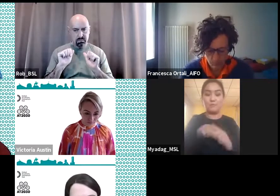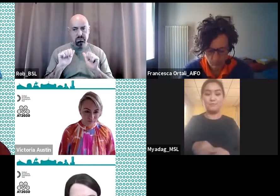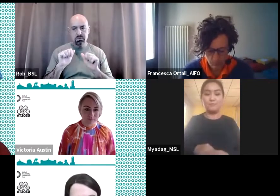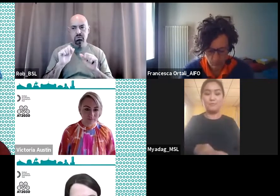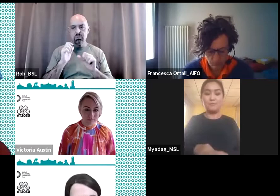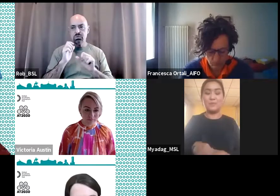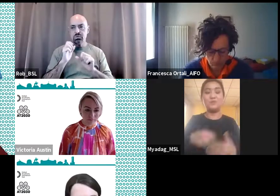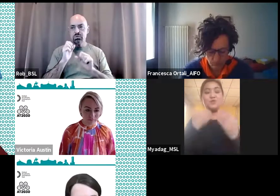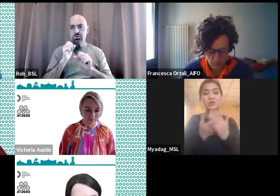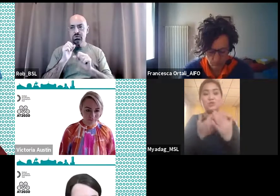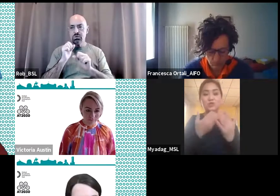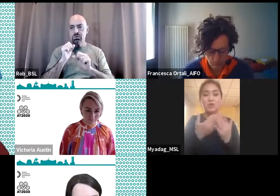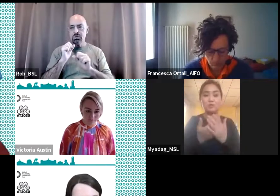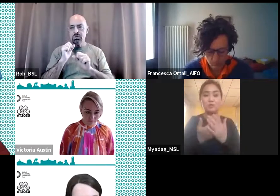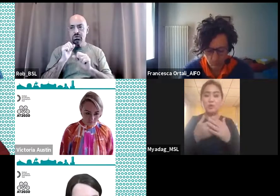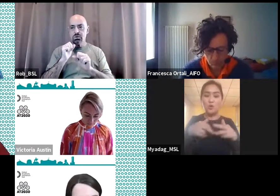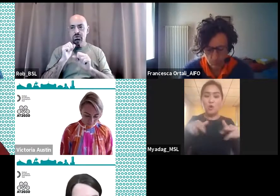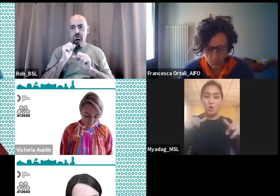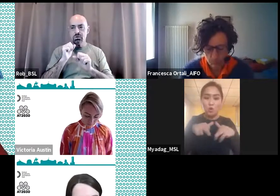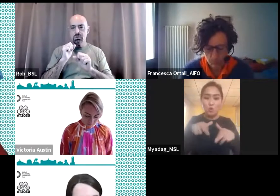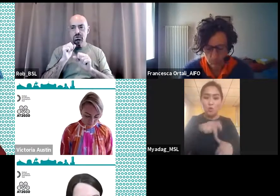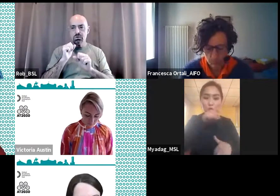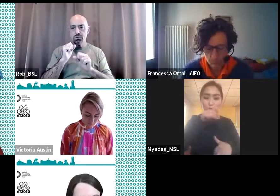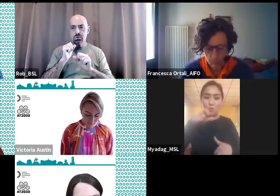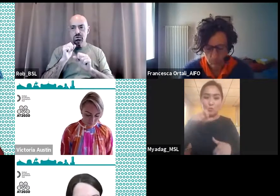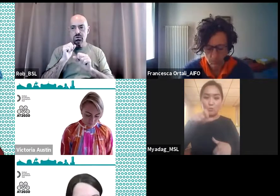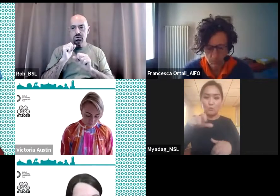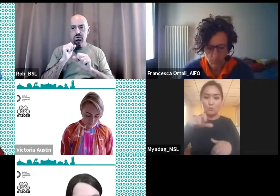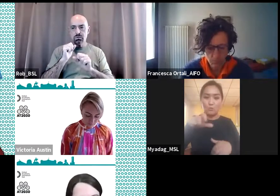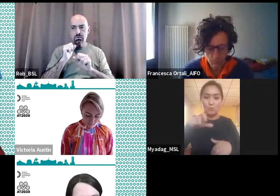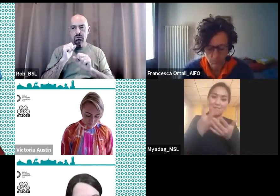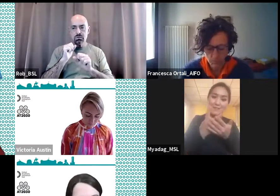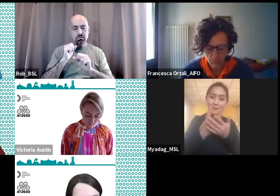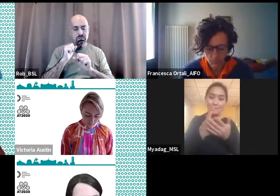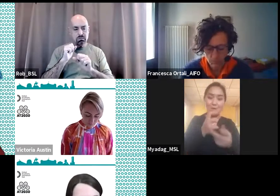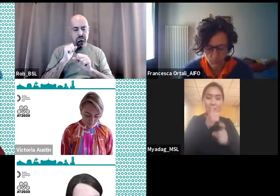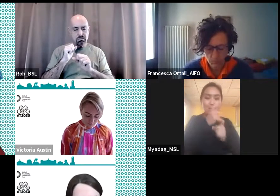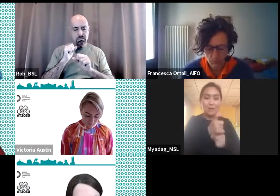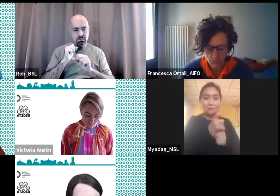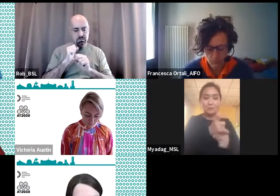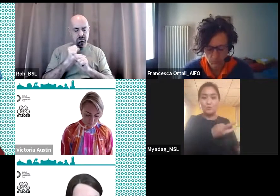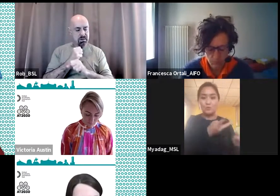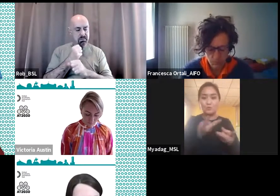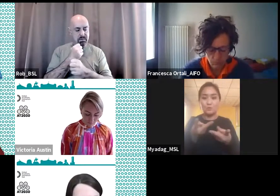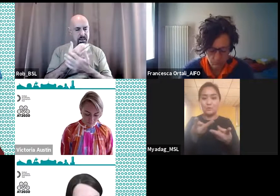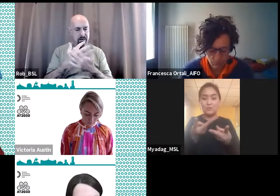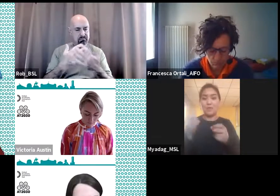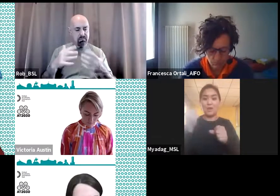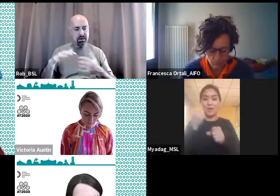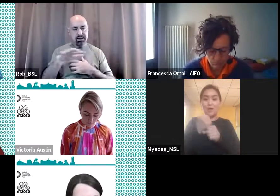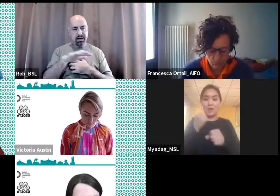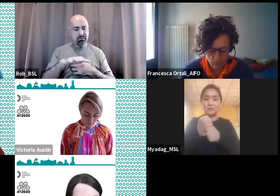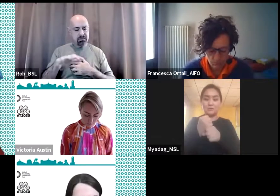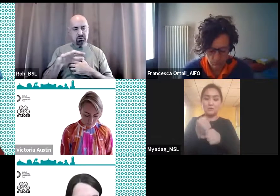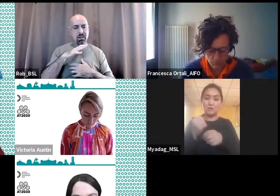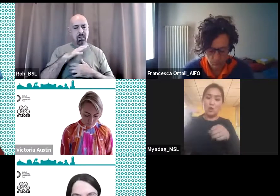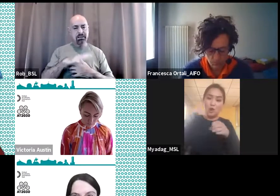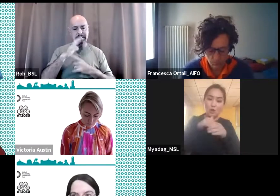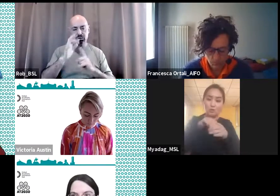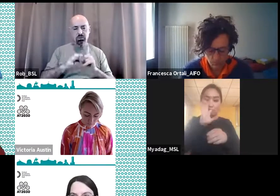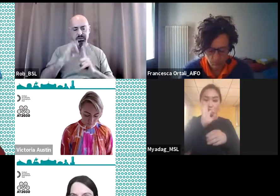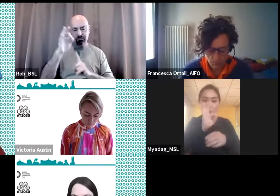одоо хөгжимшилтэй хүмүүсийн нийгмийн халамжийг үүсгэх, босолны болцоо, за ажлын тохируулгатай зөв хангалттай ажлын